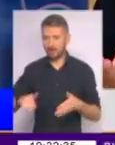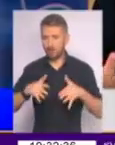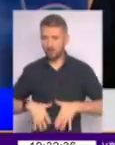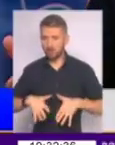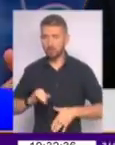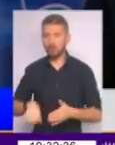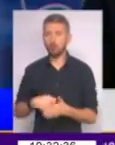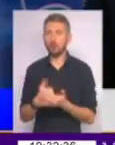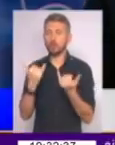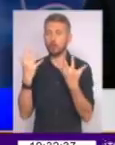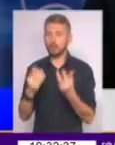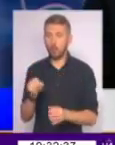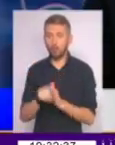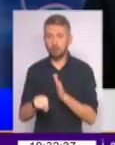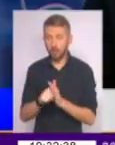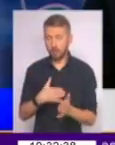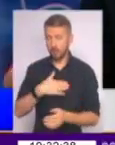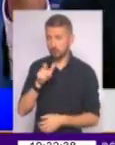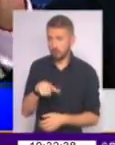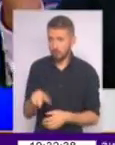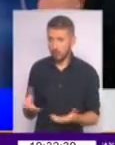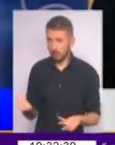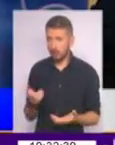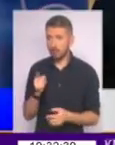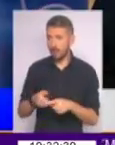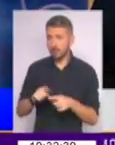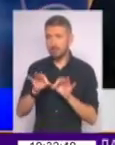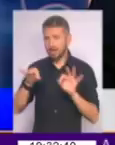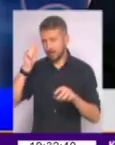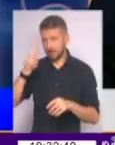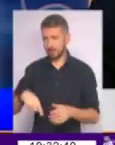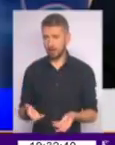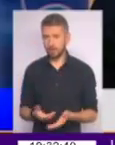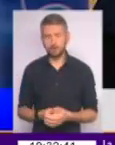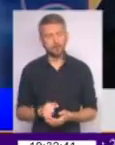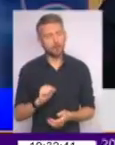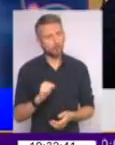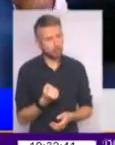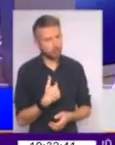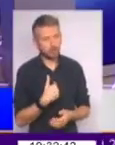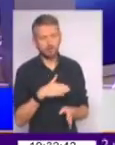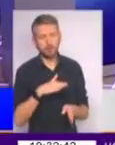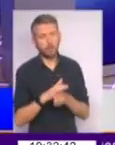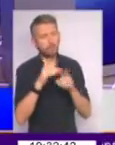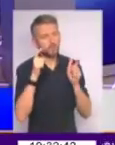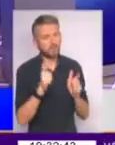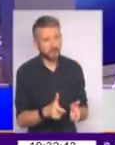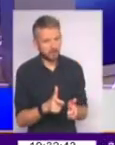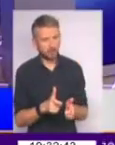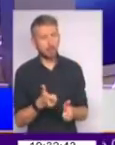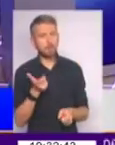до сегодняшнего дня убивает наших людей. Вы это прекрасно знаете. Друже, я цілком с вами згідний. Да. Більше